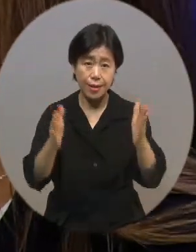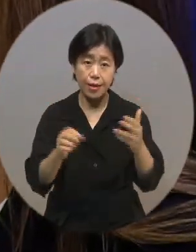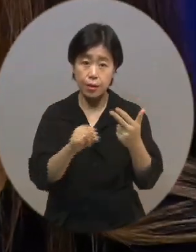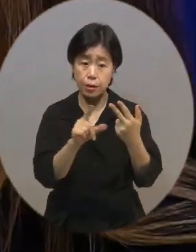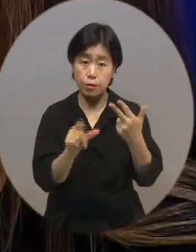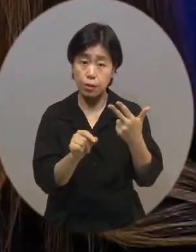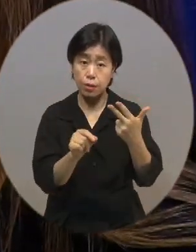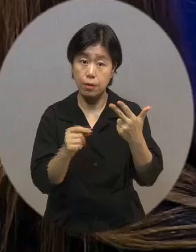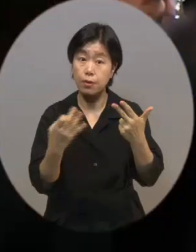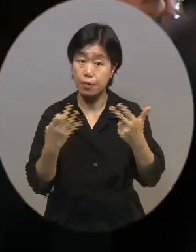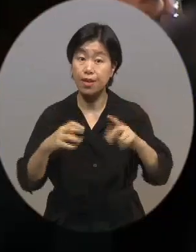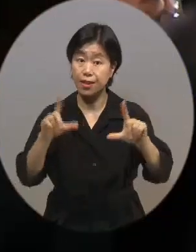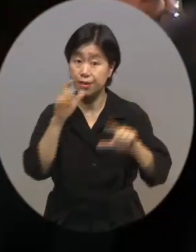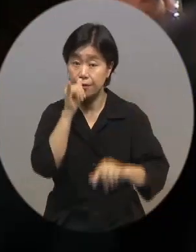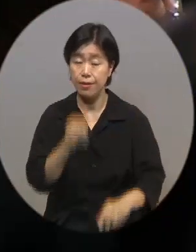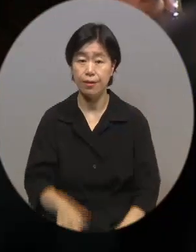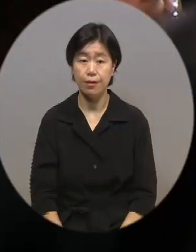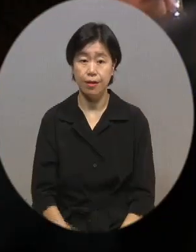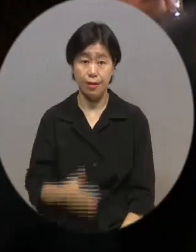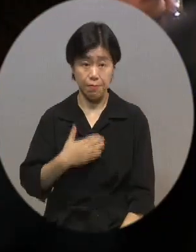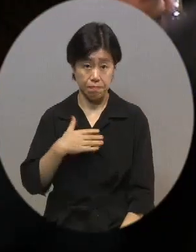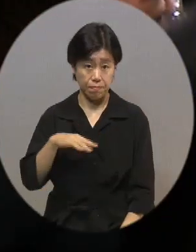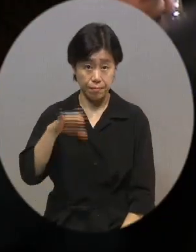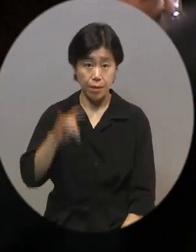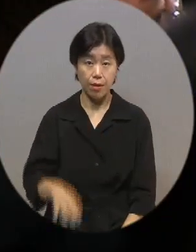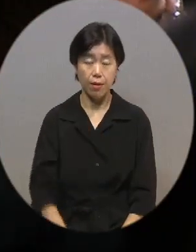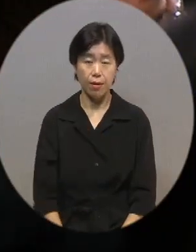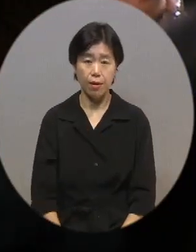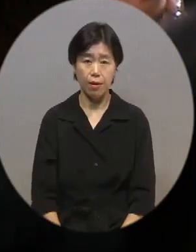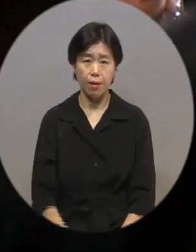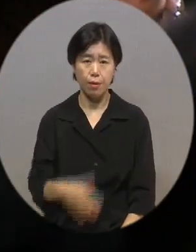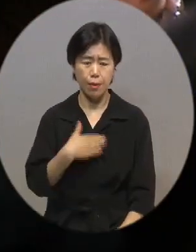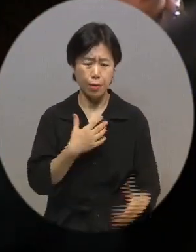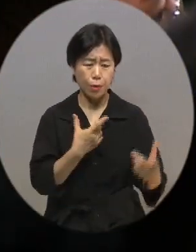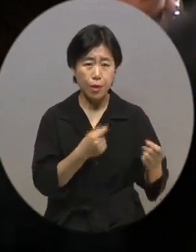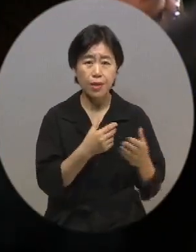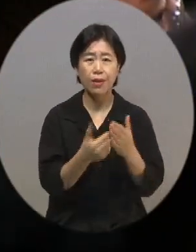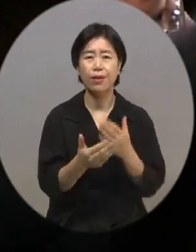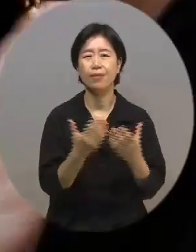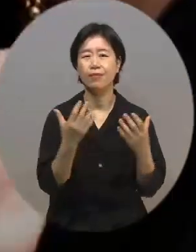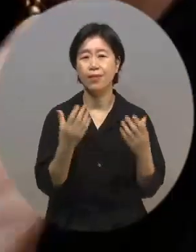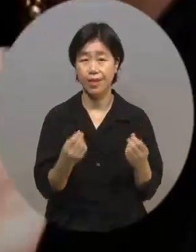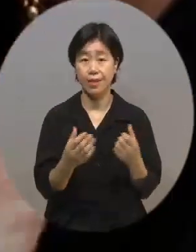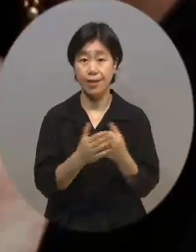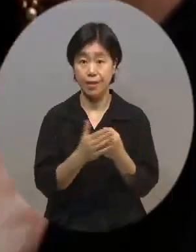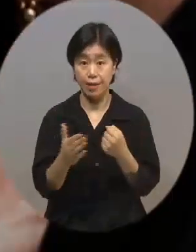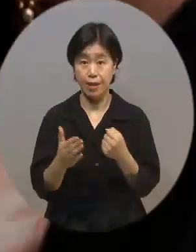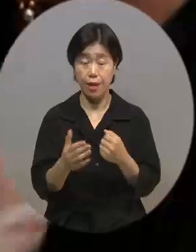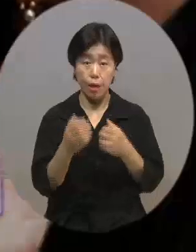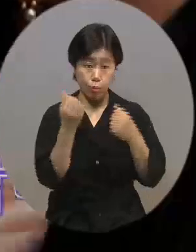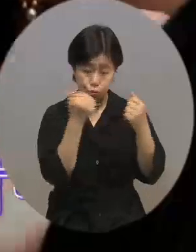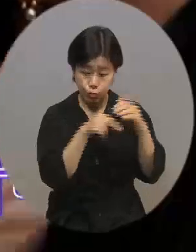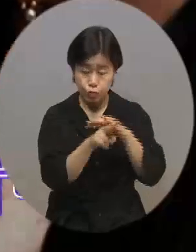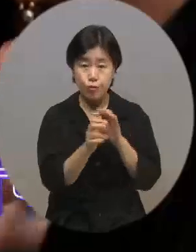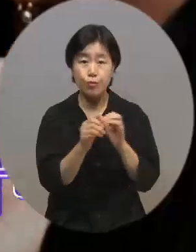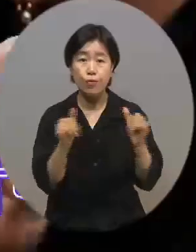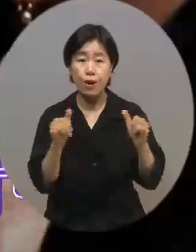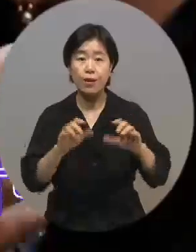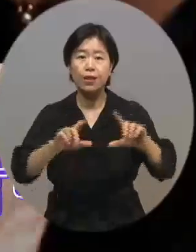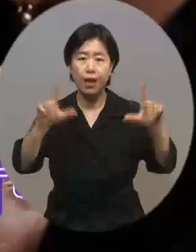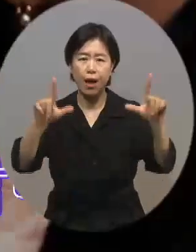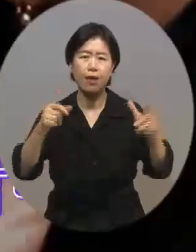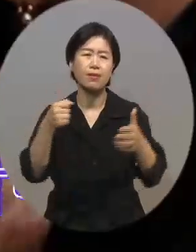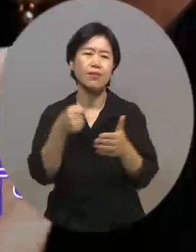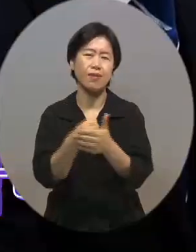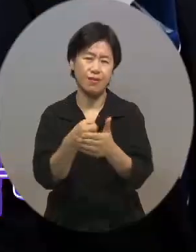진행됐는데요. 저는 우선 이 탈북민의 한 사람으로서 북한 이탈 주민의 날을